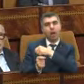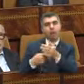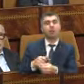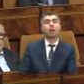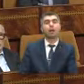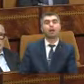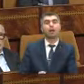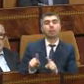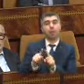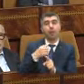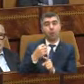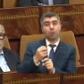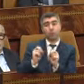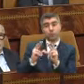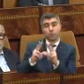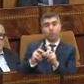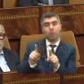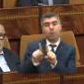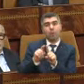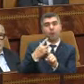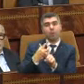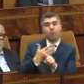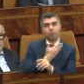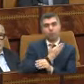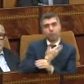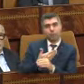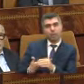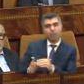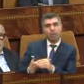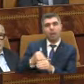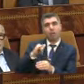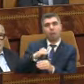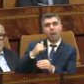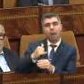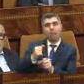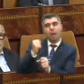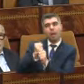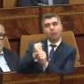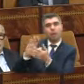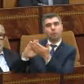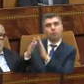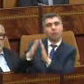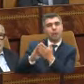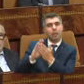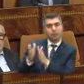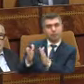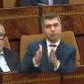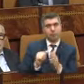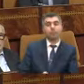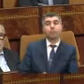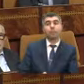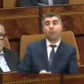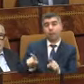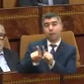نتساءل عن آفاق تنزيل المجلس الاستشاري للشباب والعمل الجمعوي. السيد الرئيس، إذا كانت المشاريع الكبرى التي